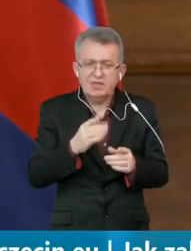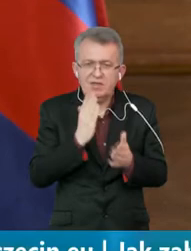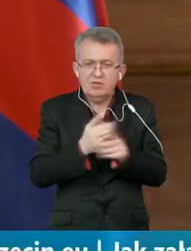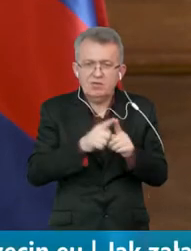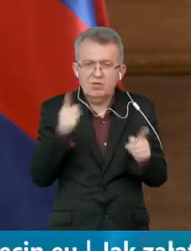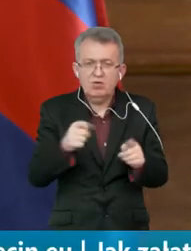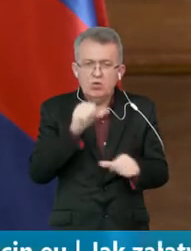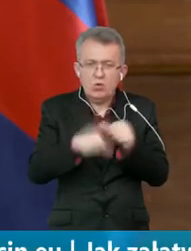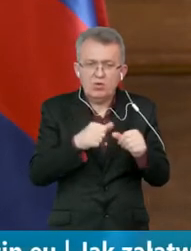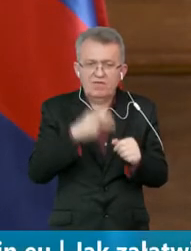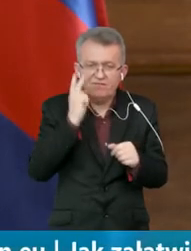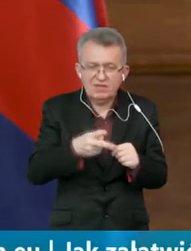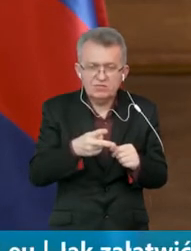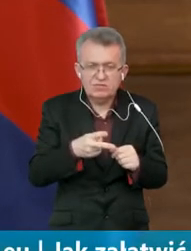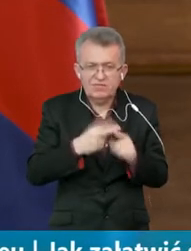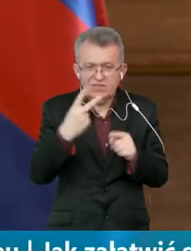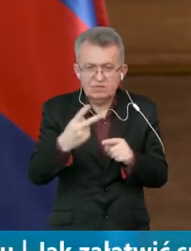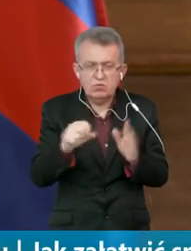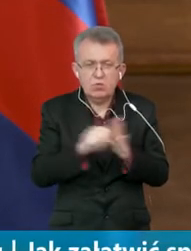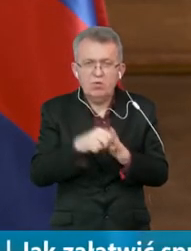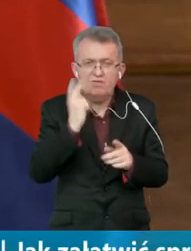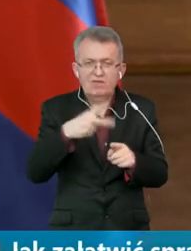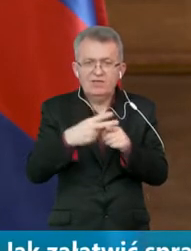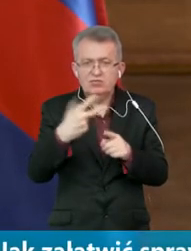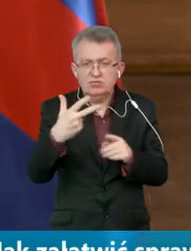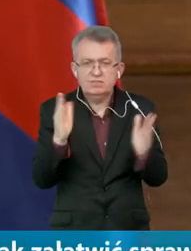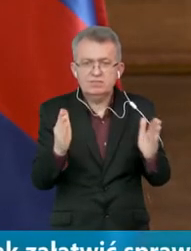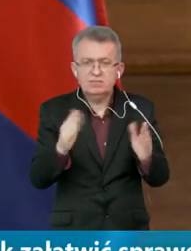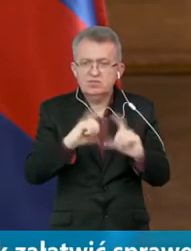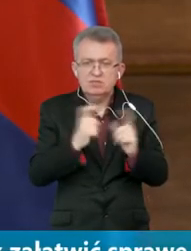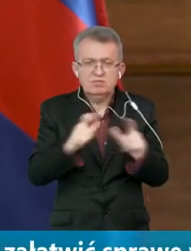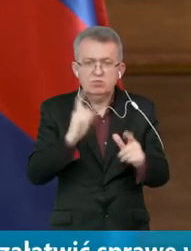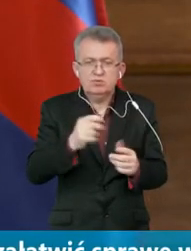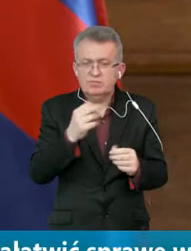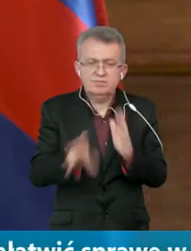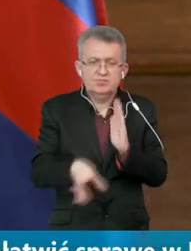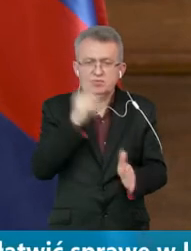rokiem 20, tak naprawdę 23, i w tym czasie następuje